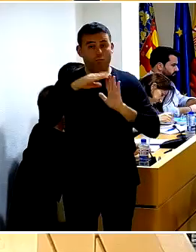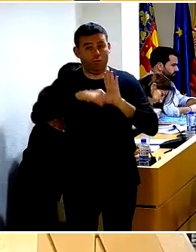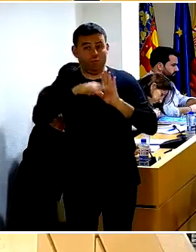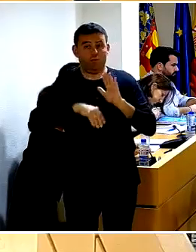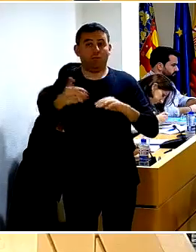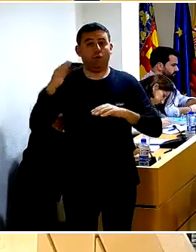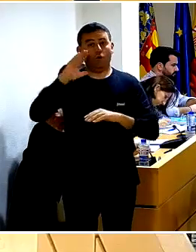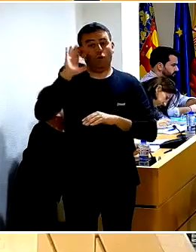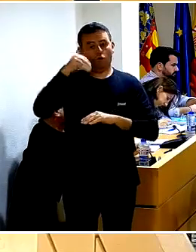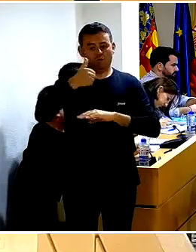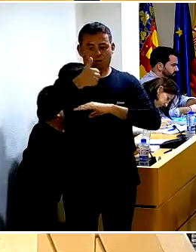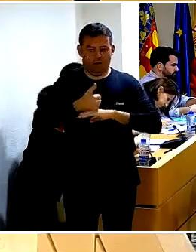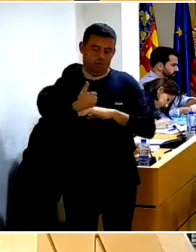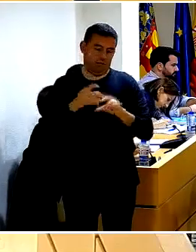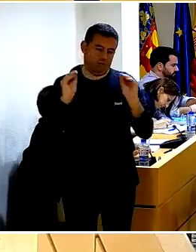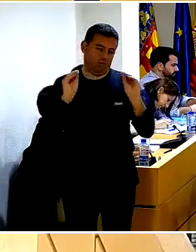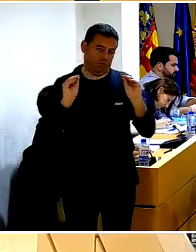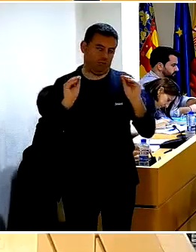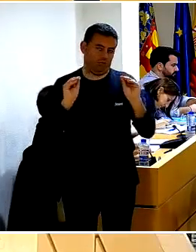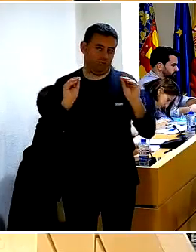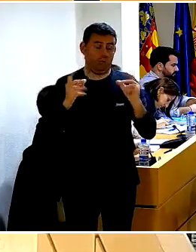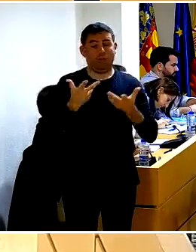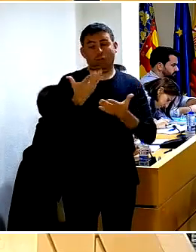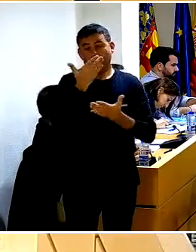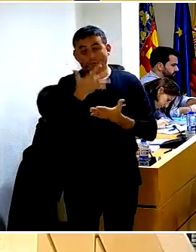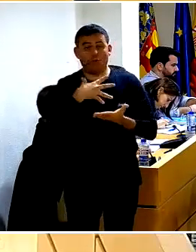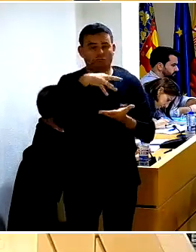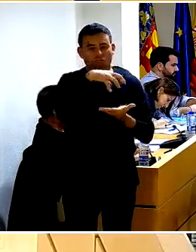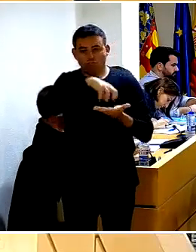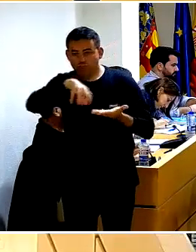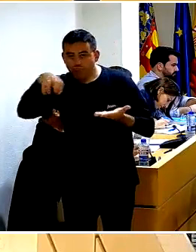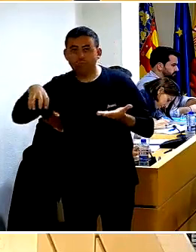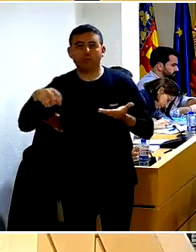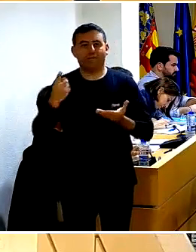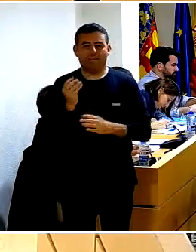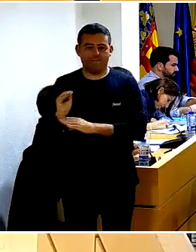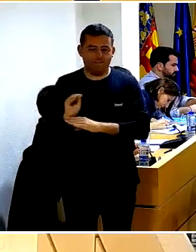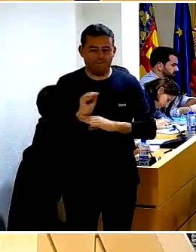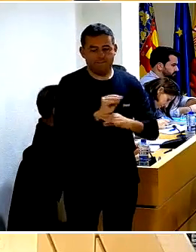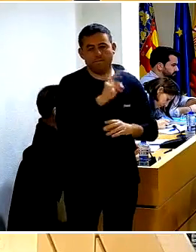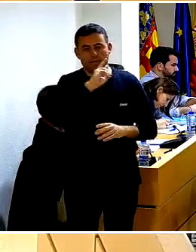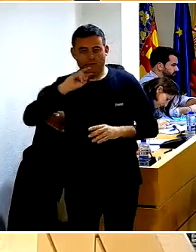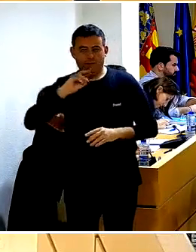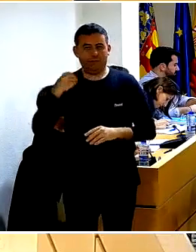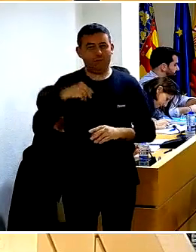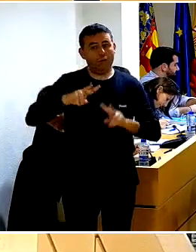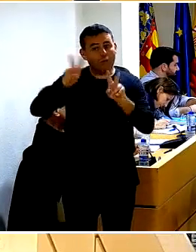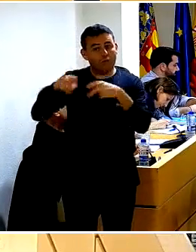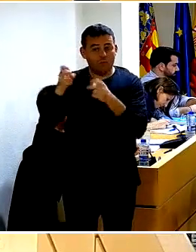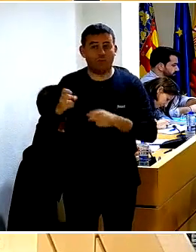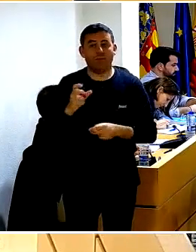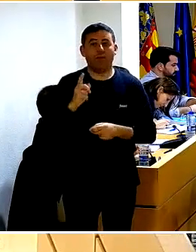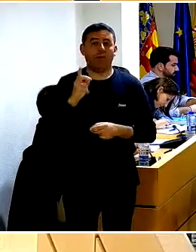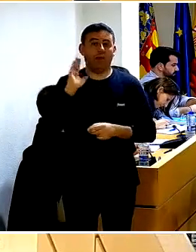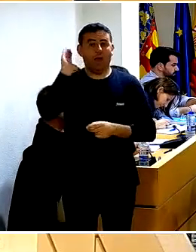la renovació i manteniment dels centres educatius edificant, amb la previsió de la reforma del Jaume I ja aprovada i